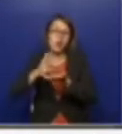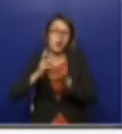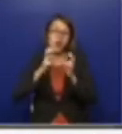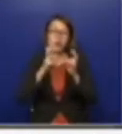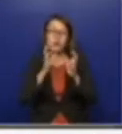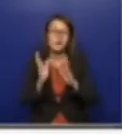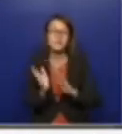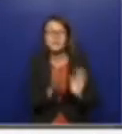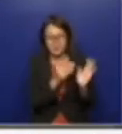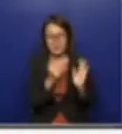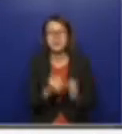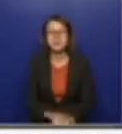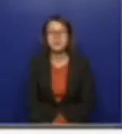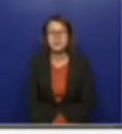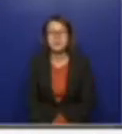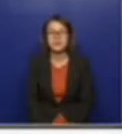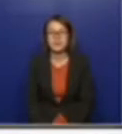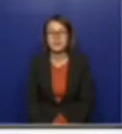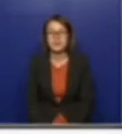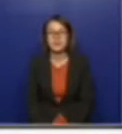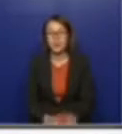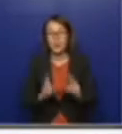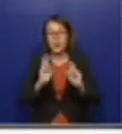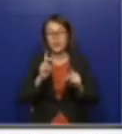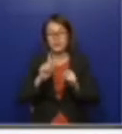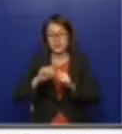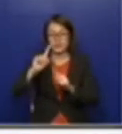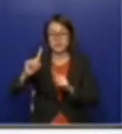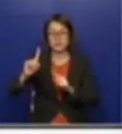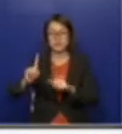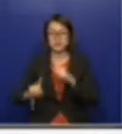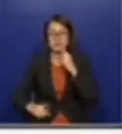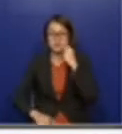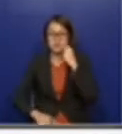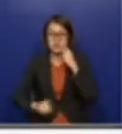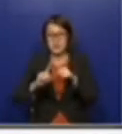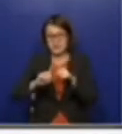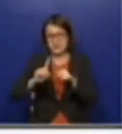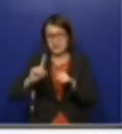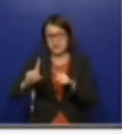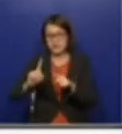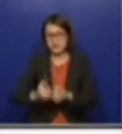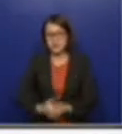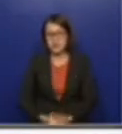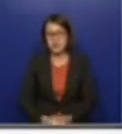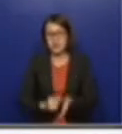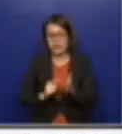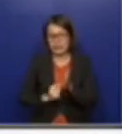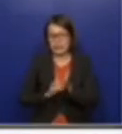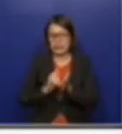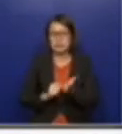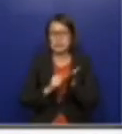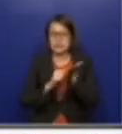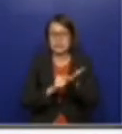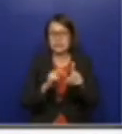ะครับในเรื่องที่1นะครับในเรื่องที่1เนี่ยผู้ริเริ่มเสนอกฎหม